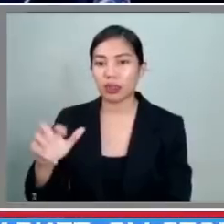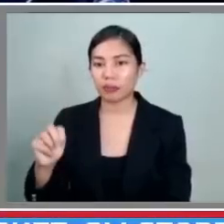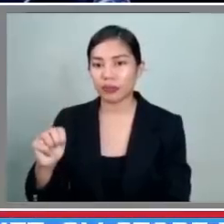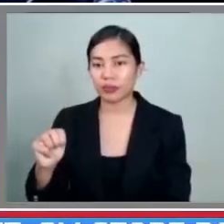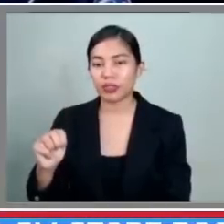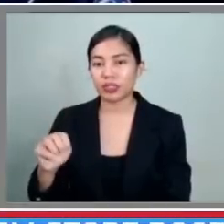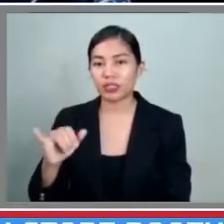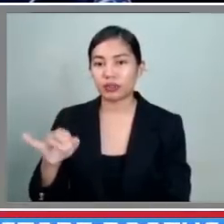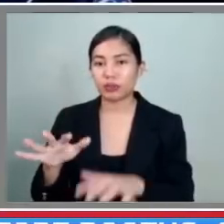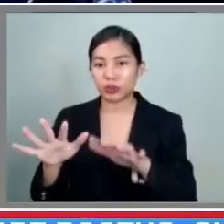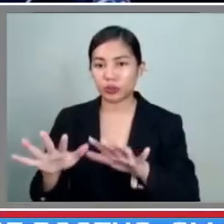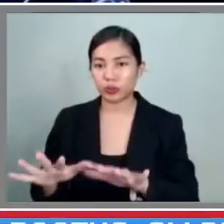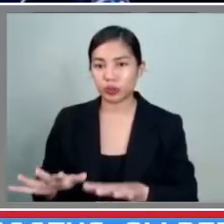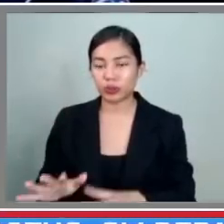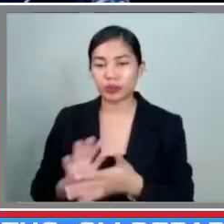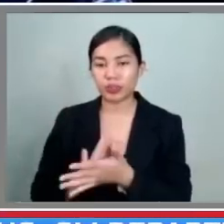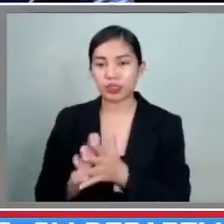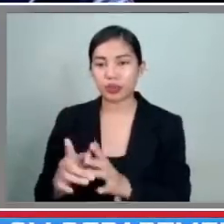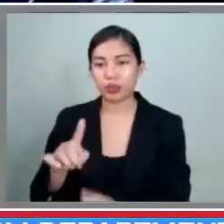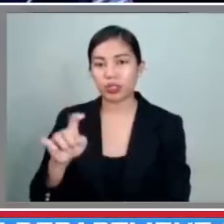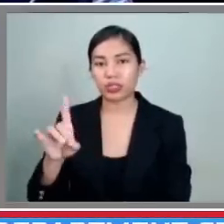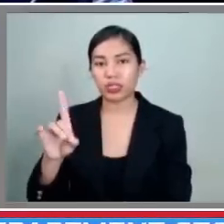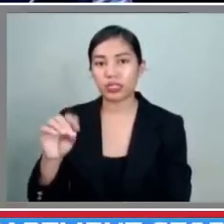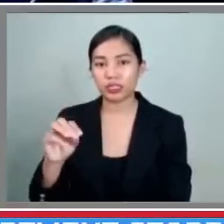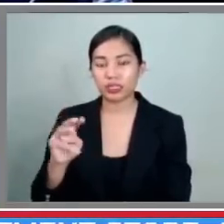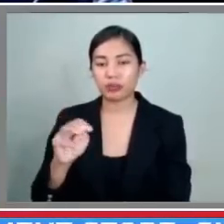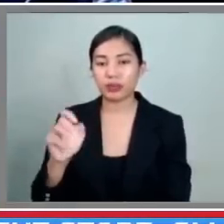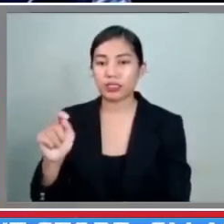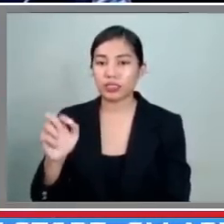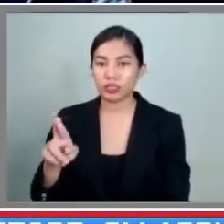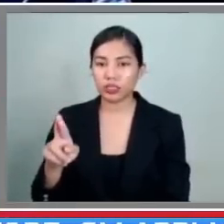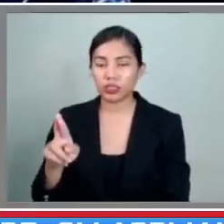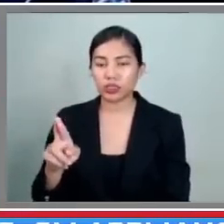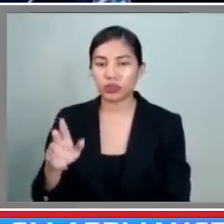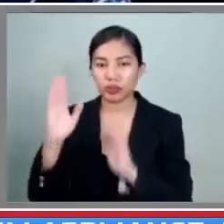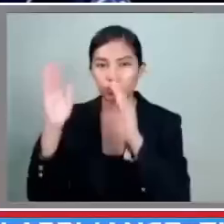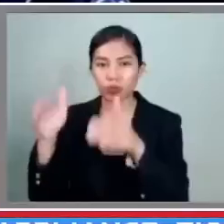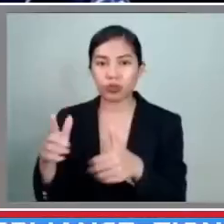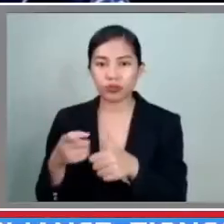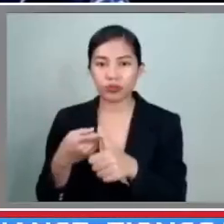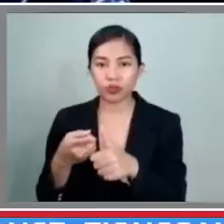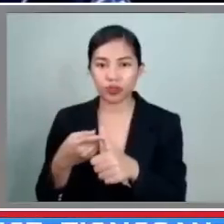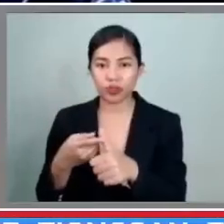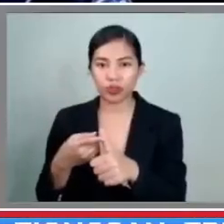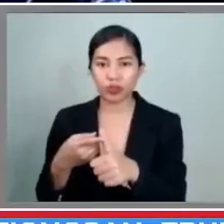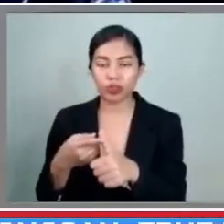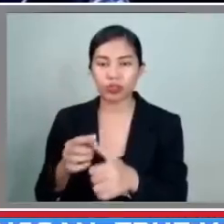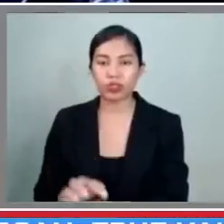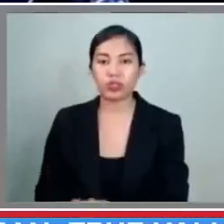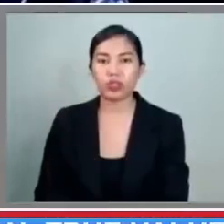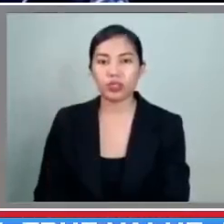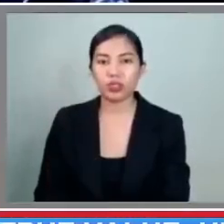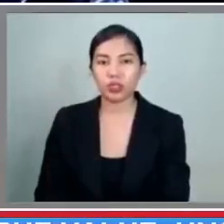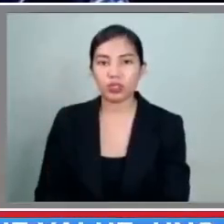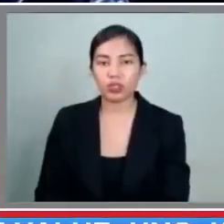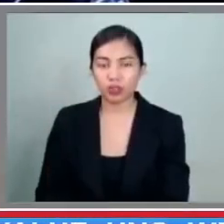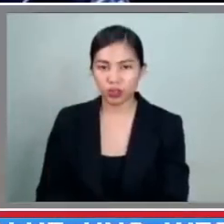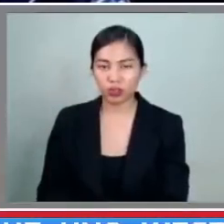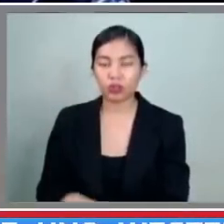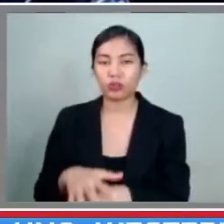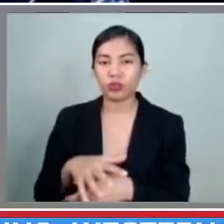Angat Dam into 180 meters, ay yung priority na mabibigyan ng tubig from the Angat Dam ay ang domestic water supply or